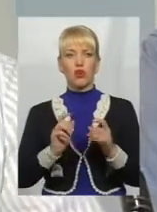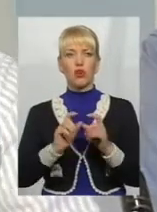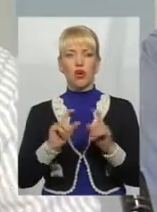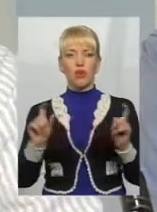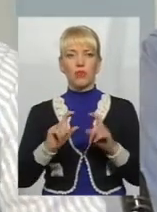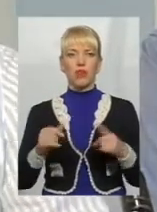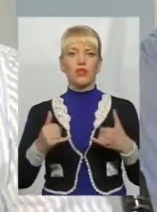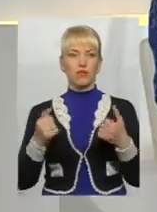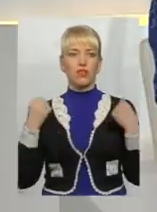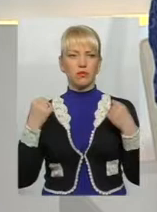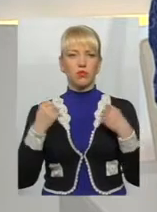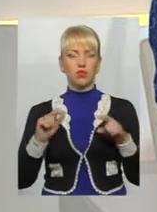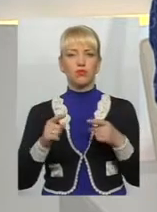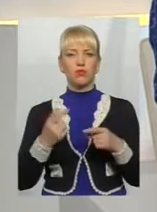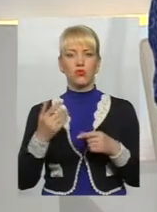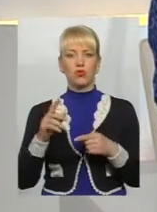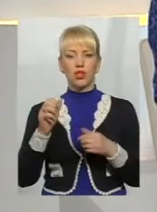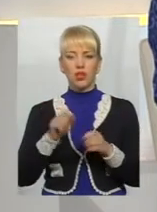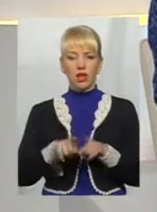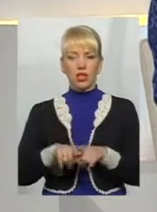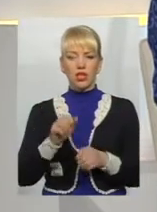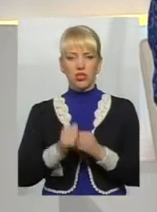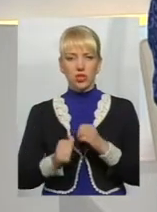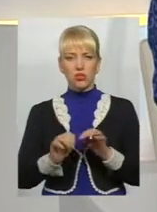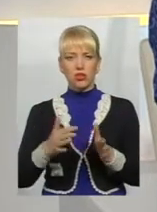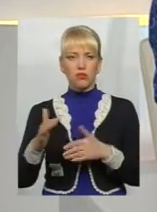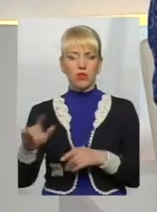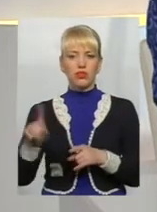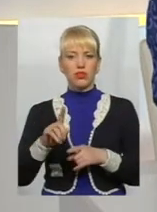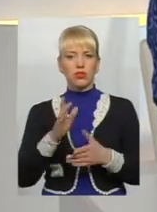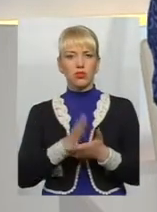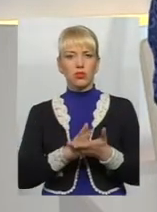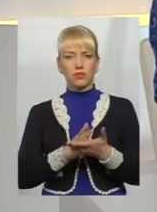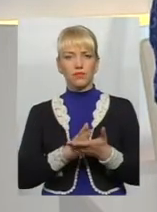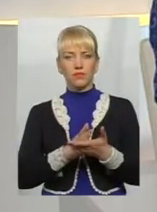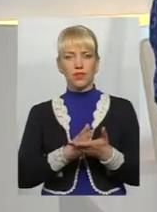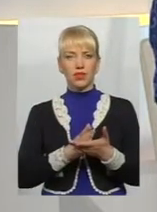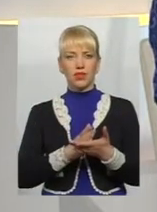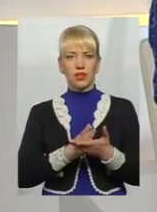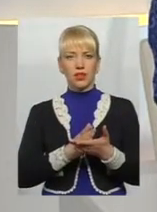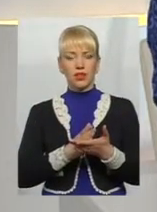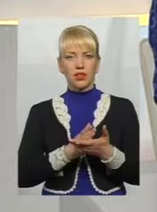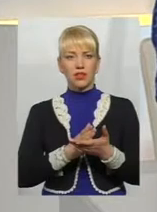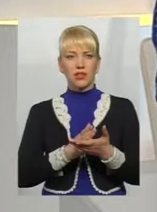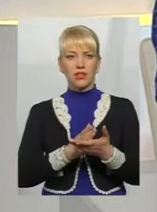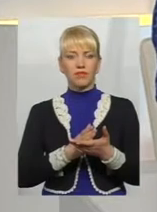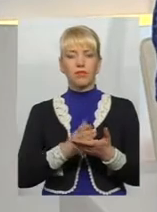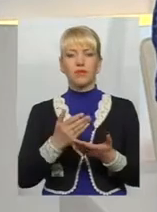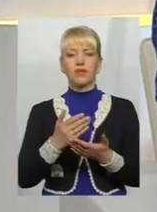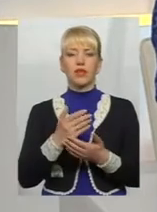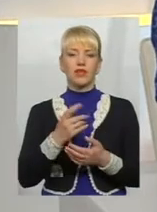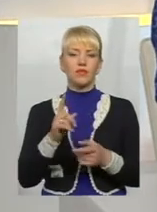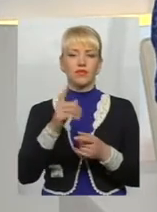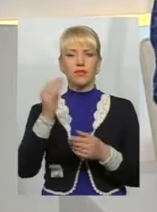спорту? Адже часто трапляється так, що є самородки, чи то в районі, чи то в